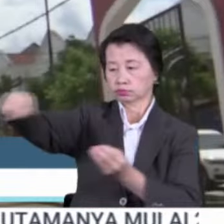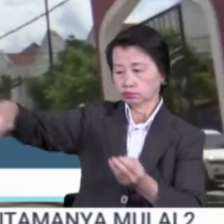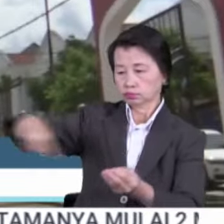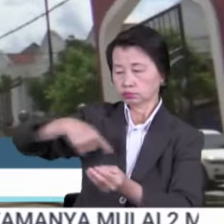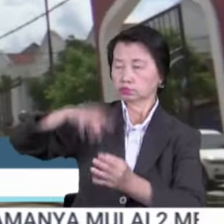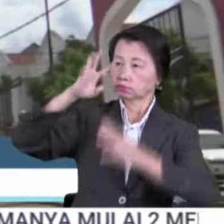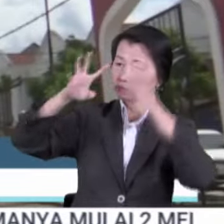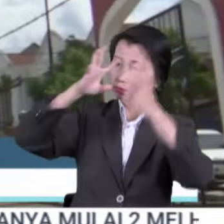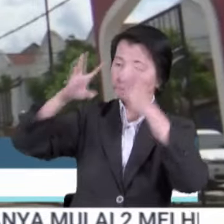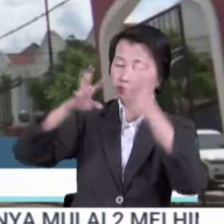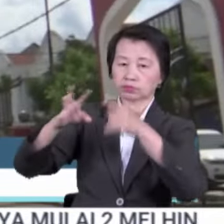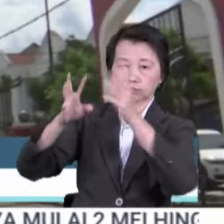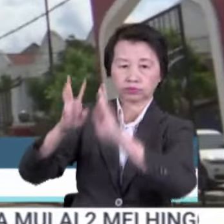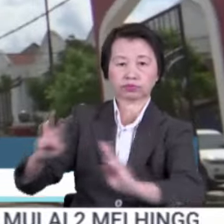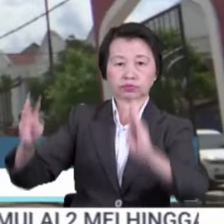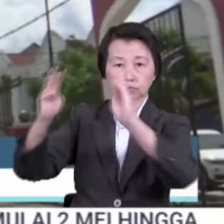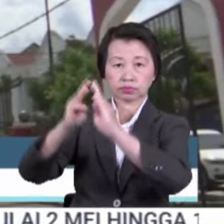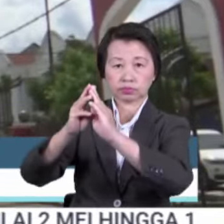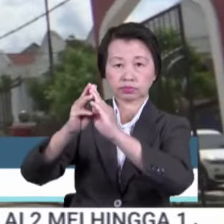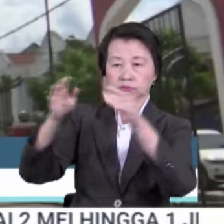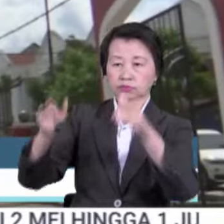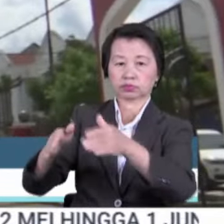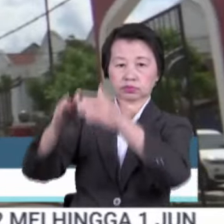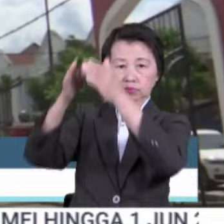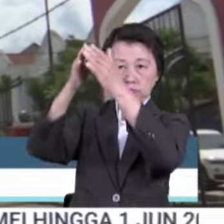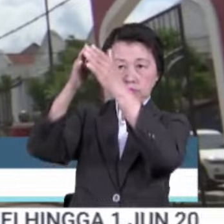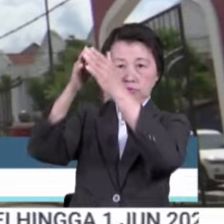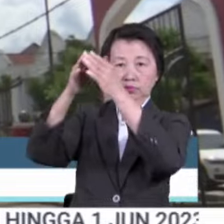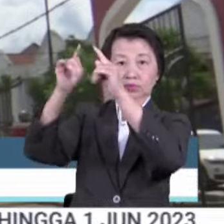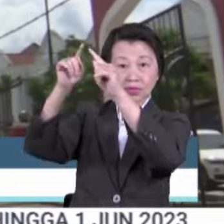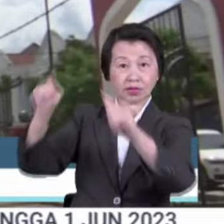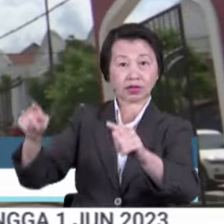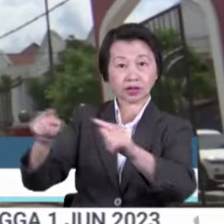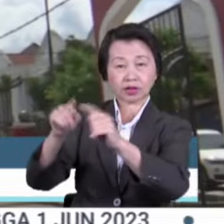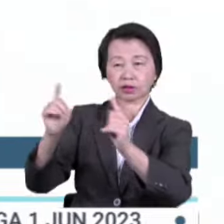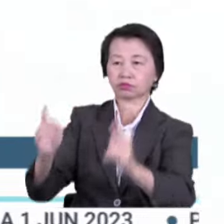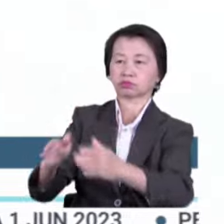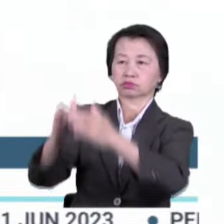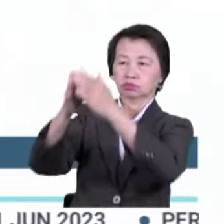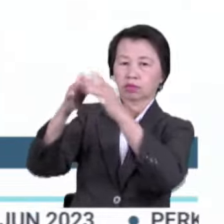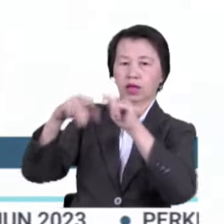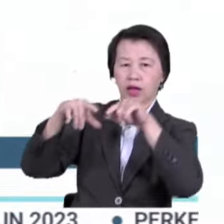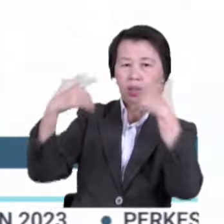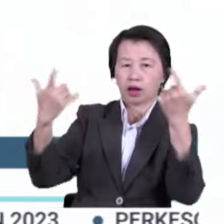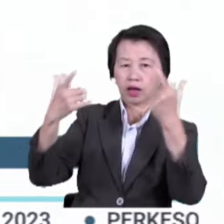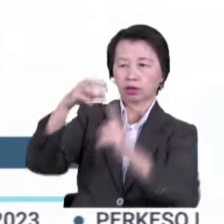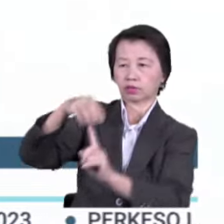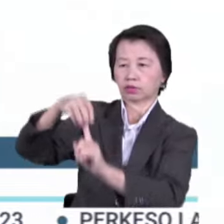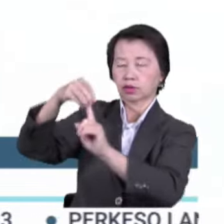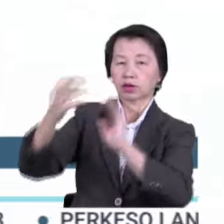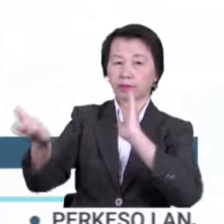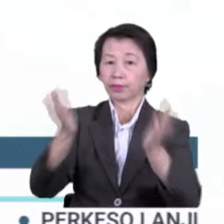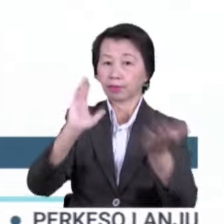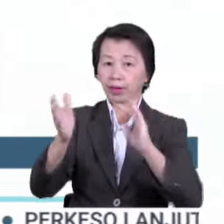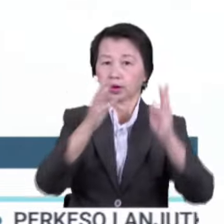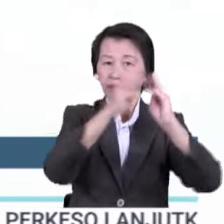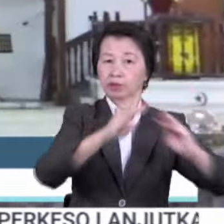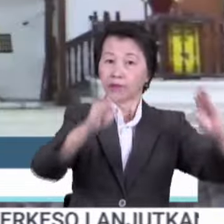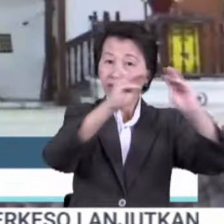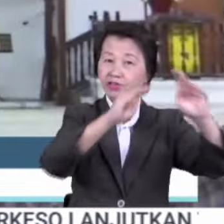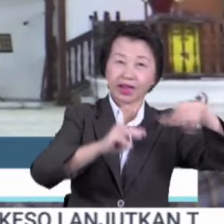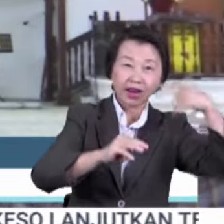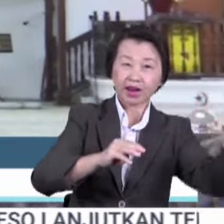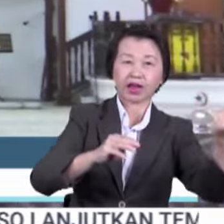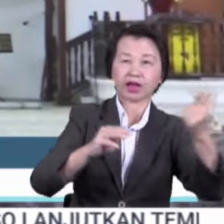rekaan asas masjid kubahnya yang berbentuk segitiga pula menjadi kelainan dan unik berbanding masjid-masjid